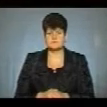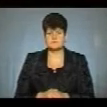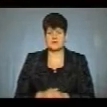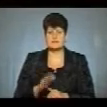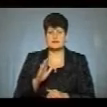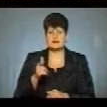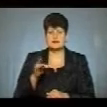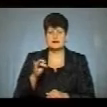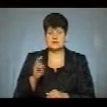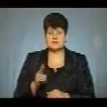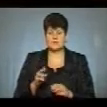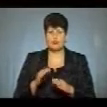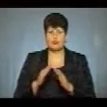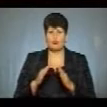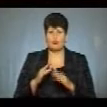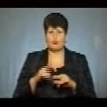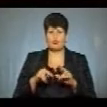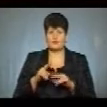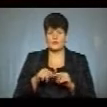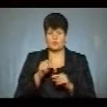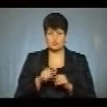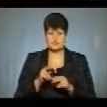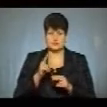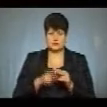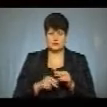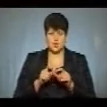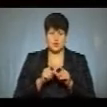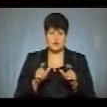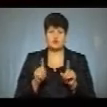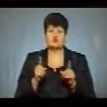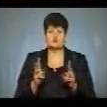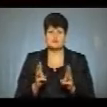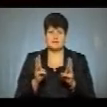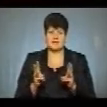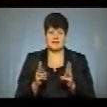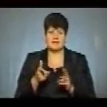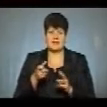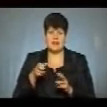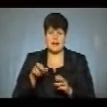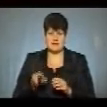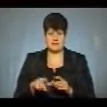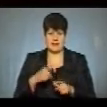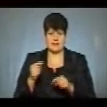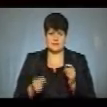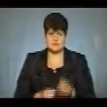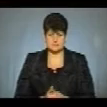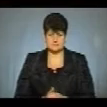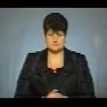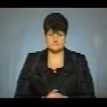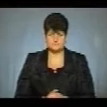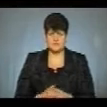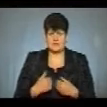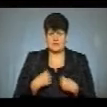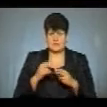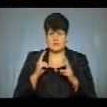Василь Грицьєв, будівельник, каже, тут добудовують об'єкт. Розповів, чому спалював гілля і листя. Я не